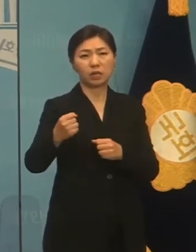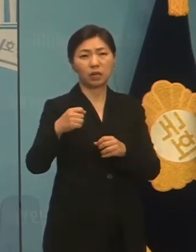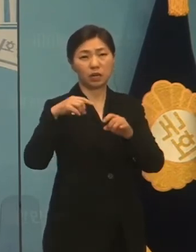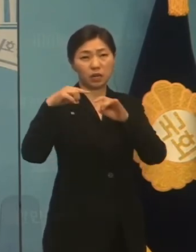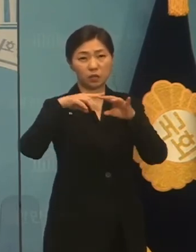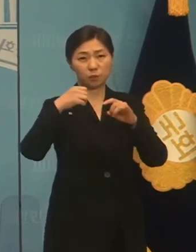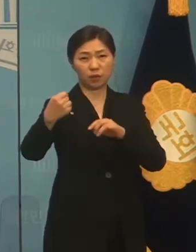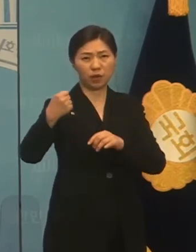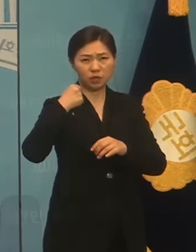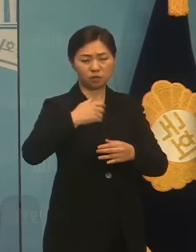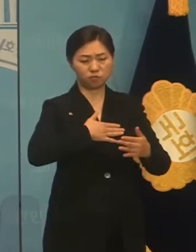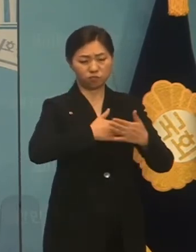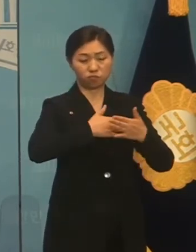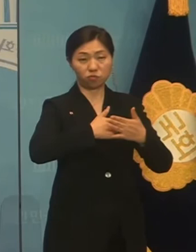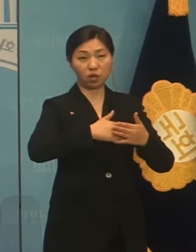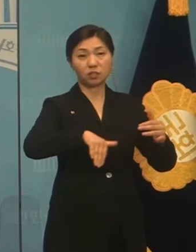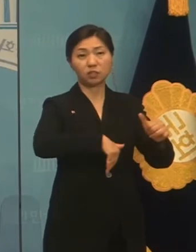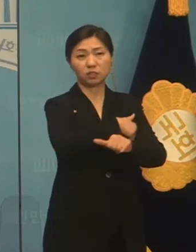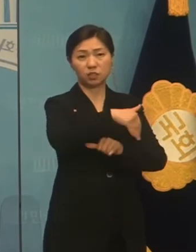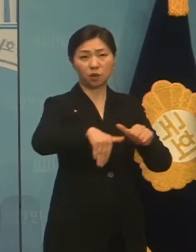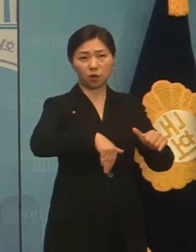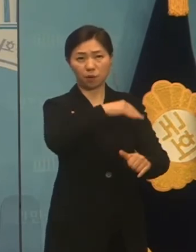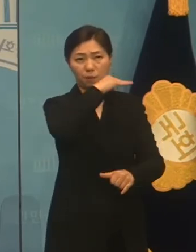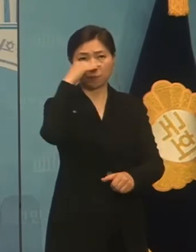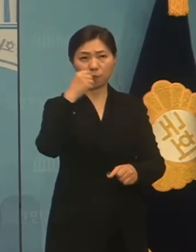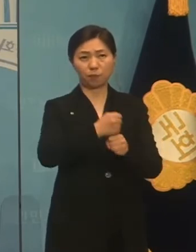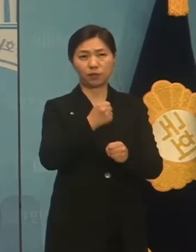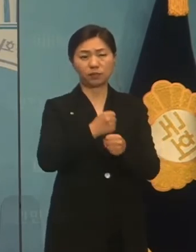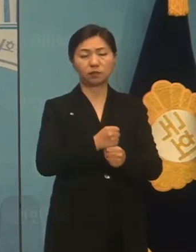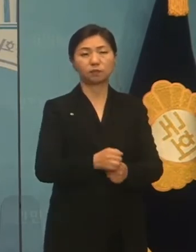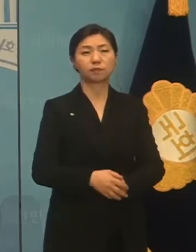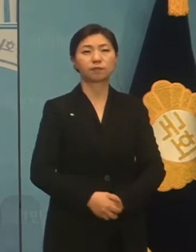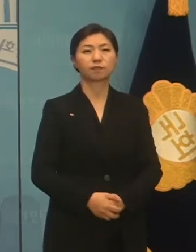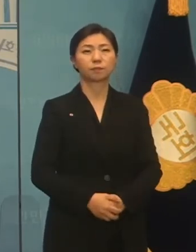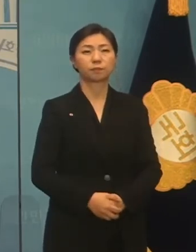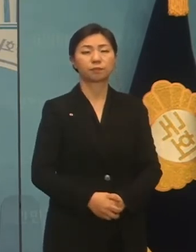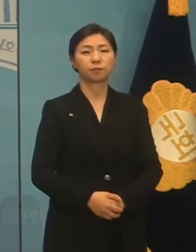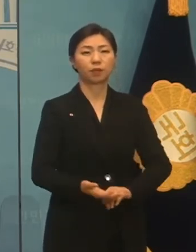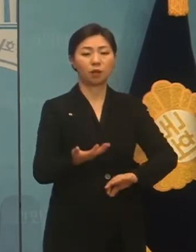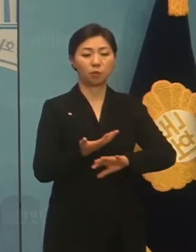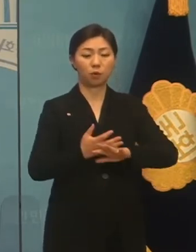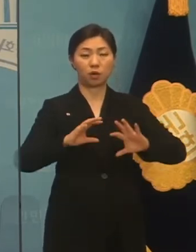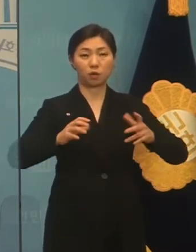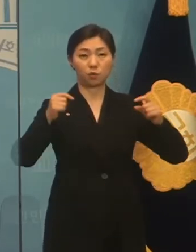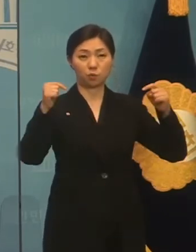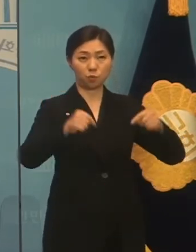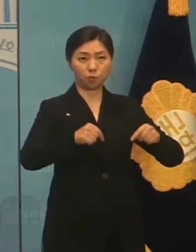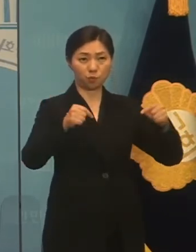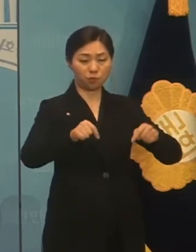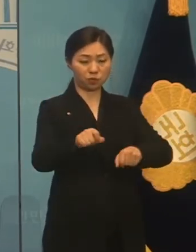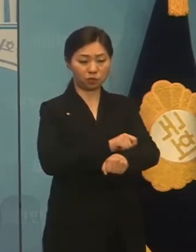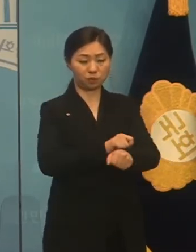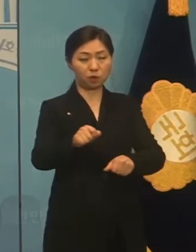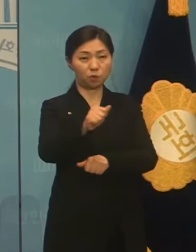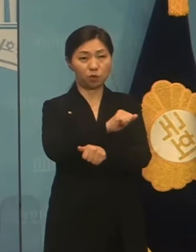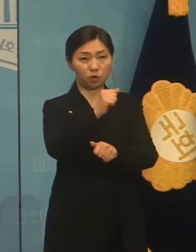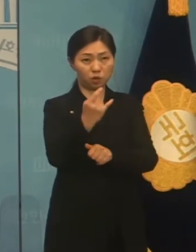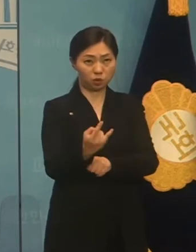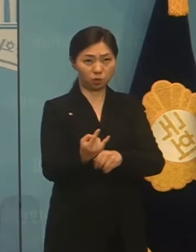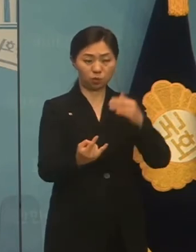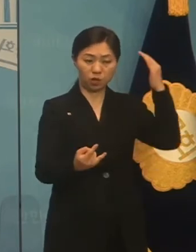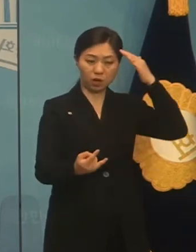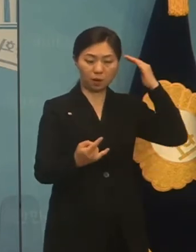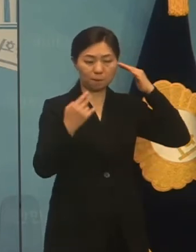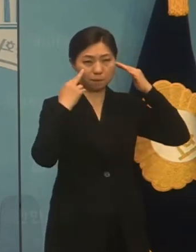불안정적인 이러한 상황을 바로잡겠습니다. 외교 안보 특위를 통해서 한미동맹을